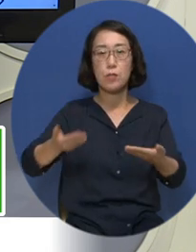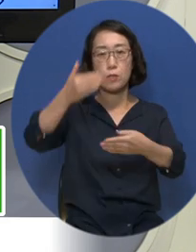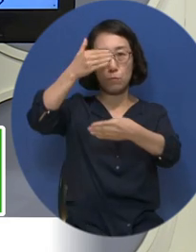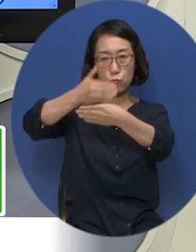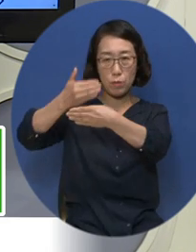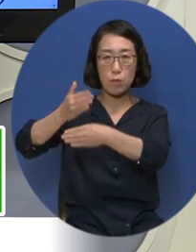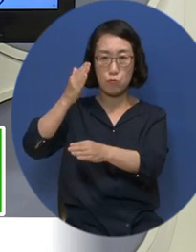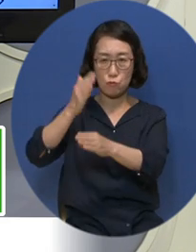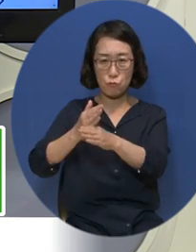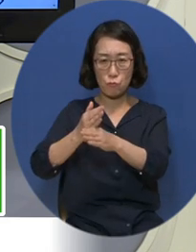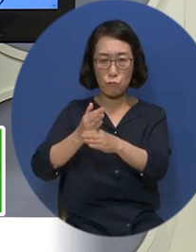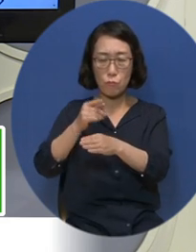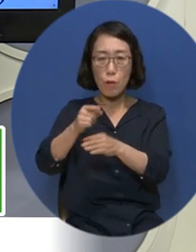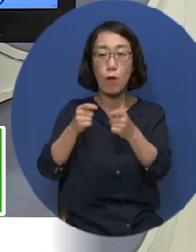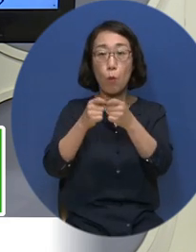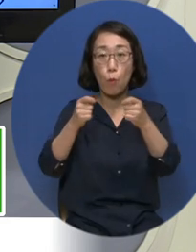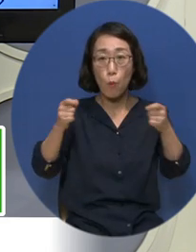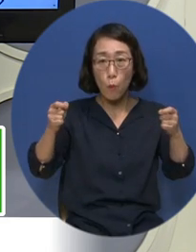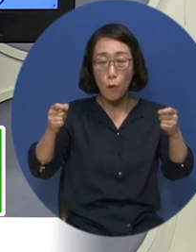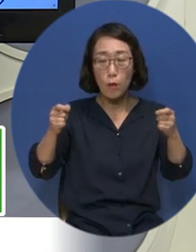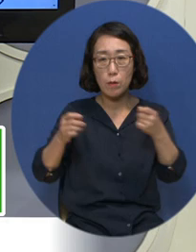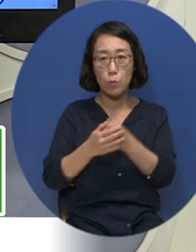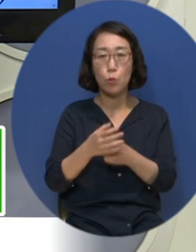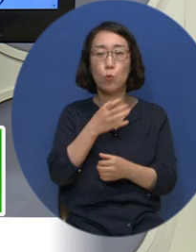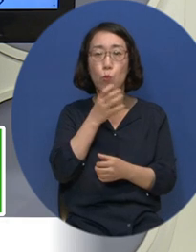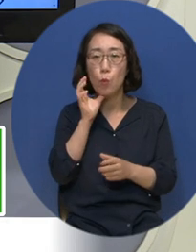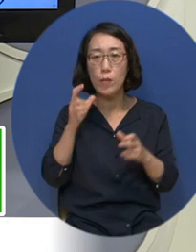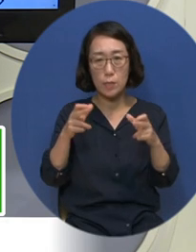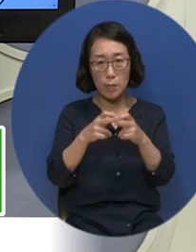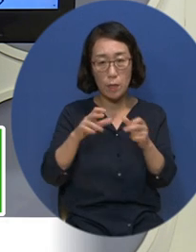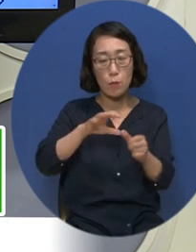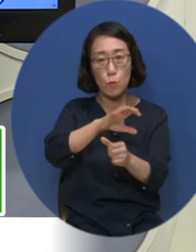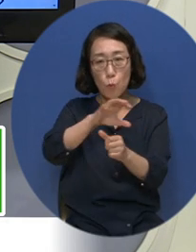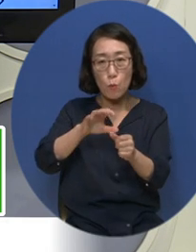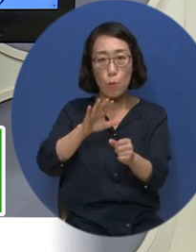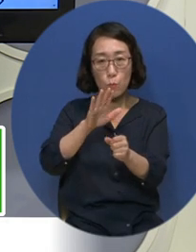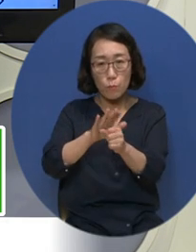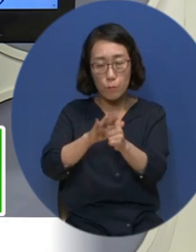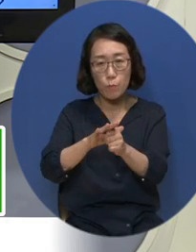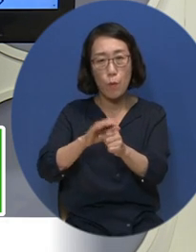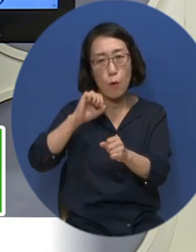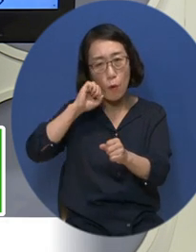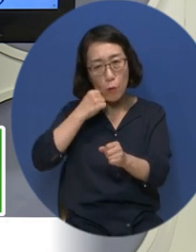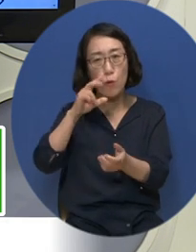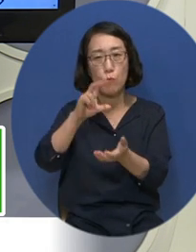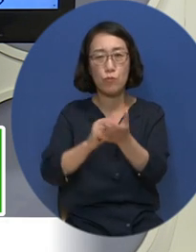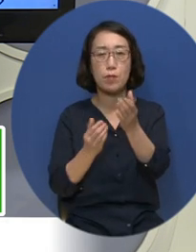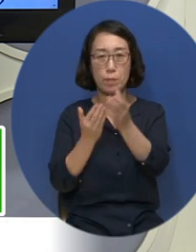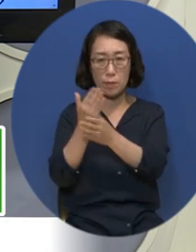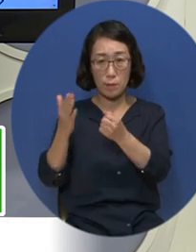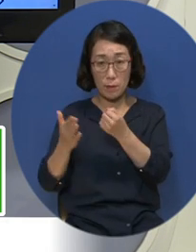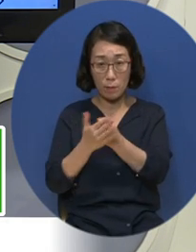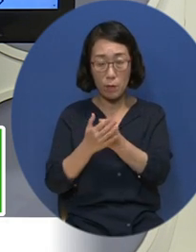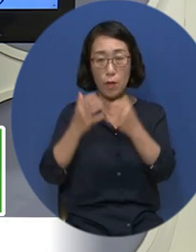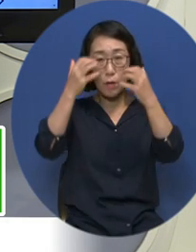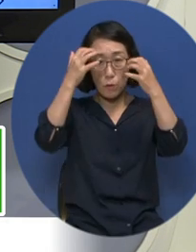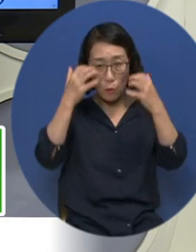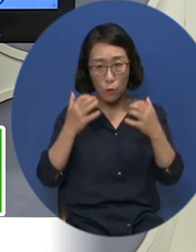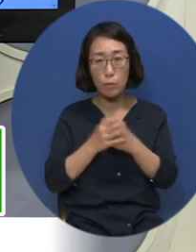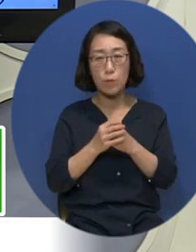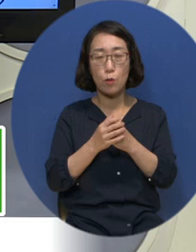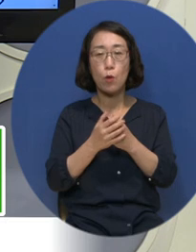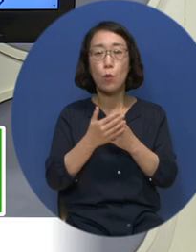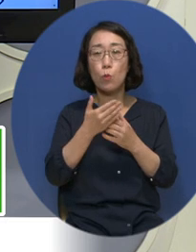그러나 휴관 이 장기화되면서 노인과 장애인의 돌봄 공백이 커지고 있으며 여름철을 맞아 경로당과